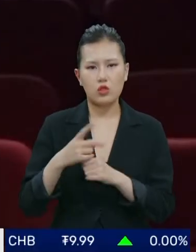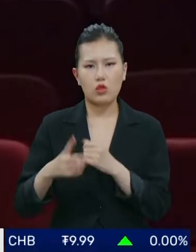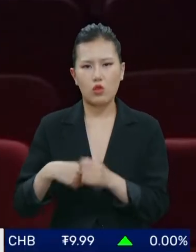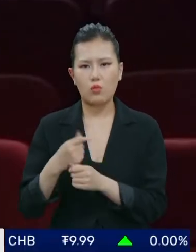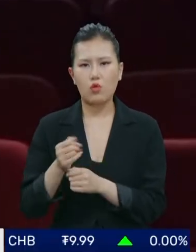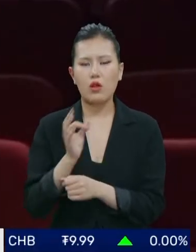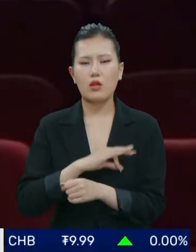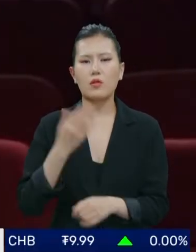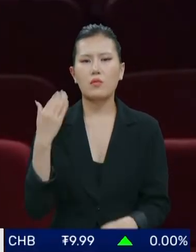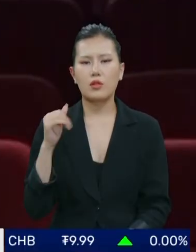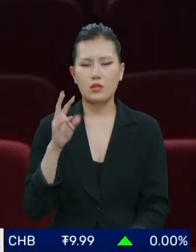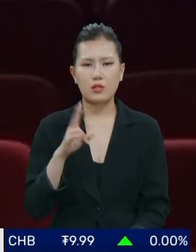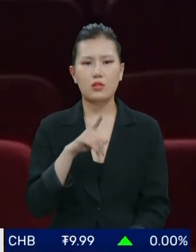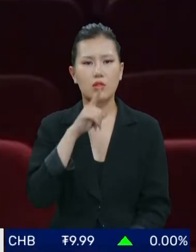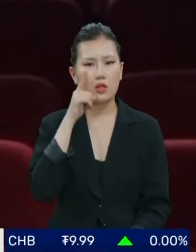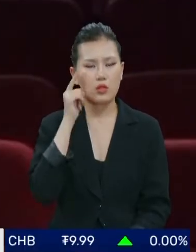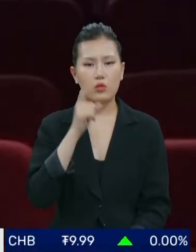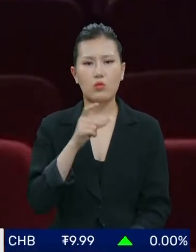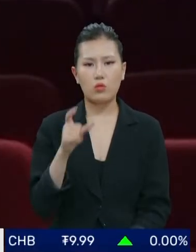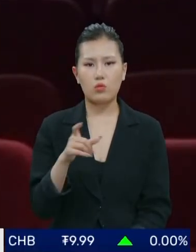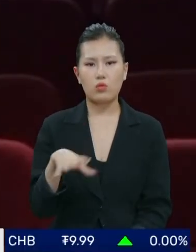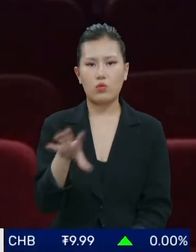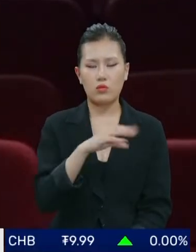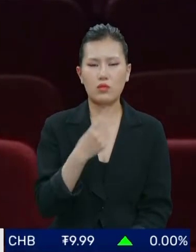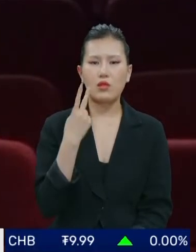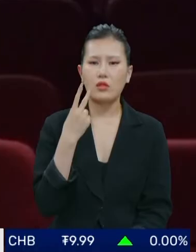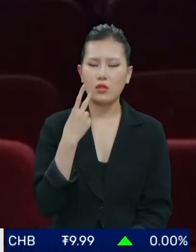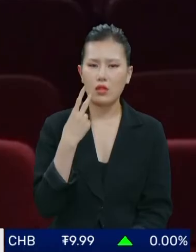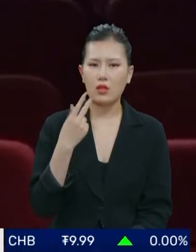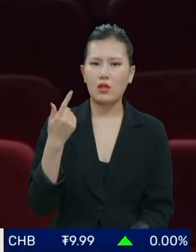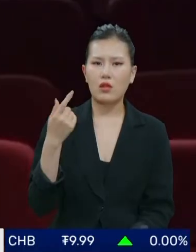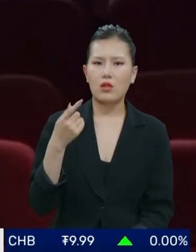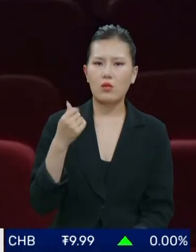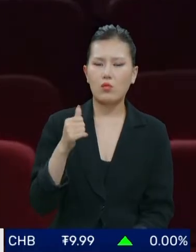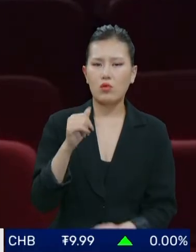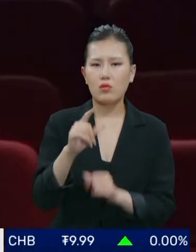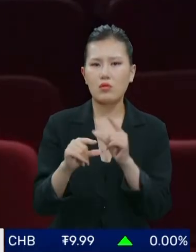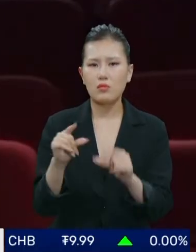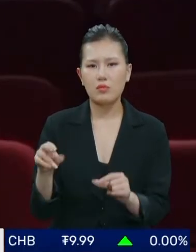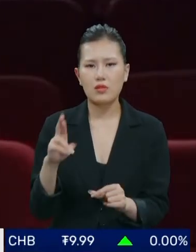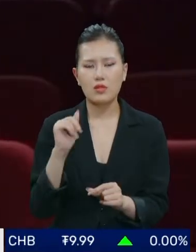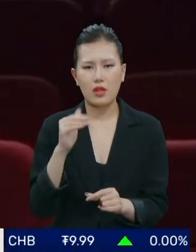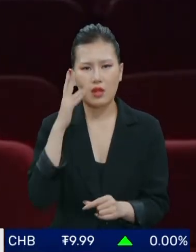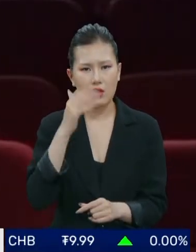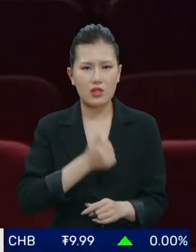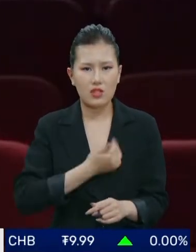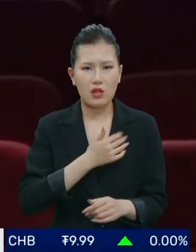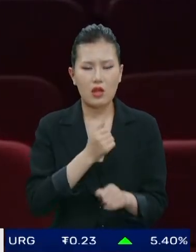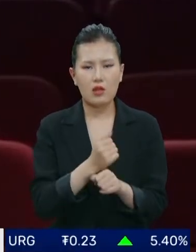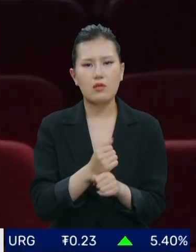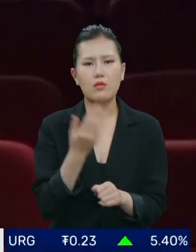энэ залуучууд өөрснөө гадна талаас их усэр хямдхан их усэр татгал дээр идэх санаатай ажиллажсэний үр дүнд банкны ашигтай